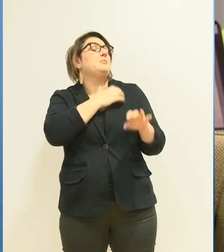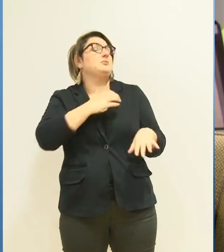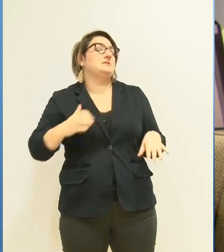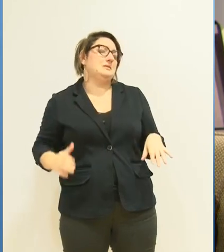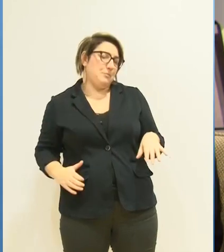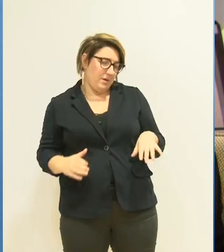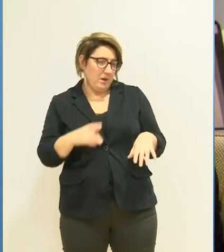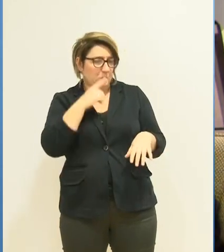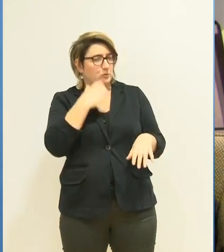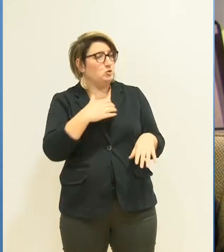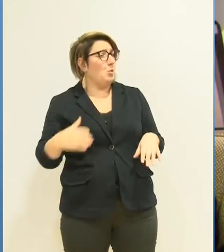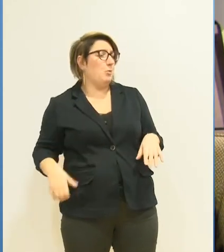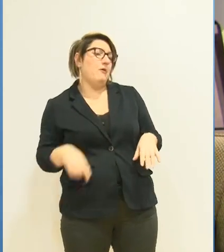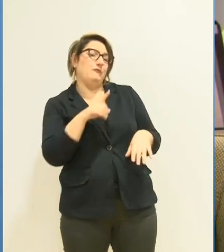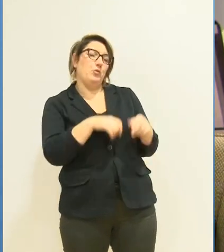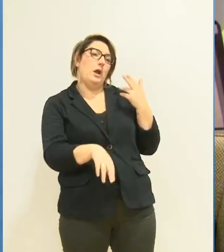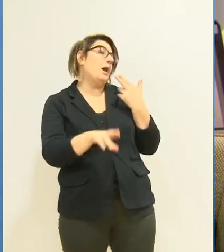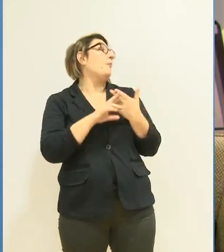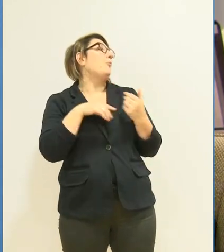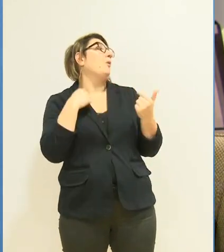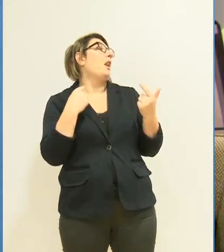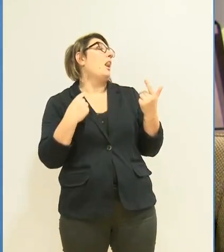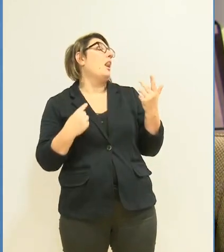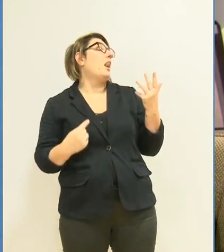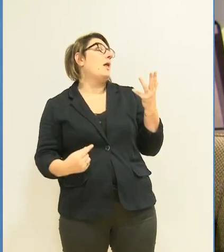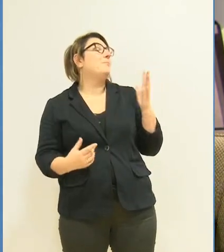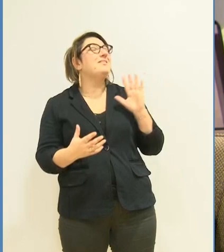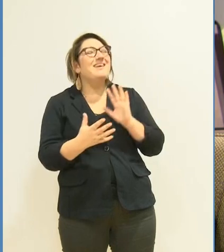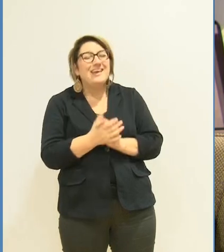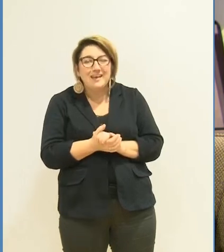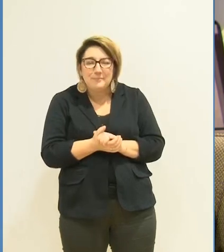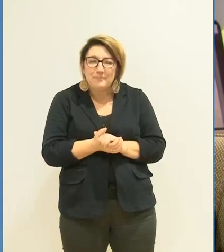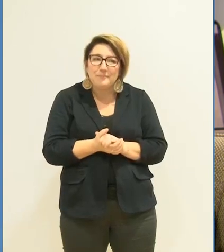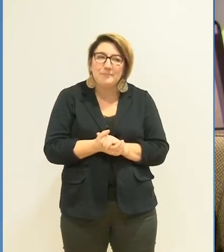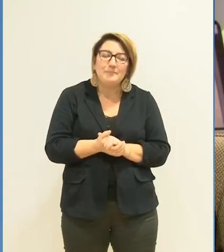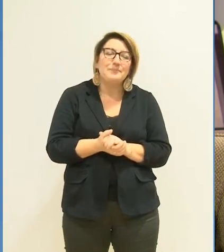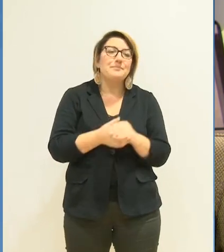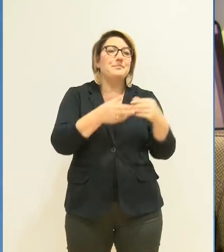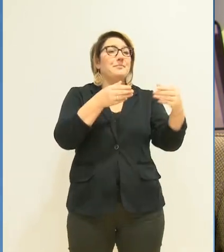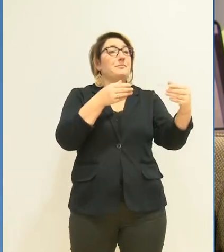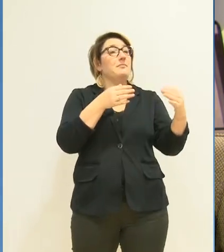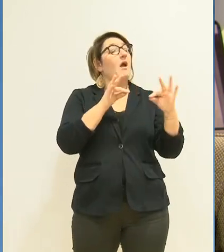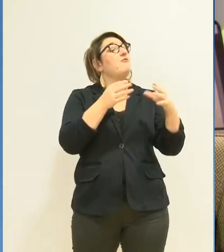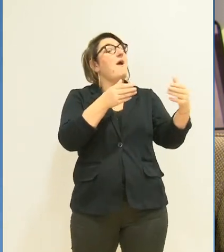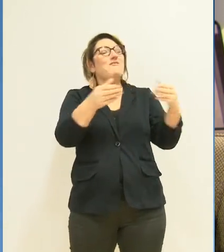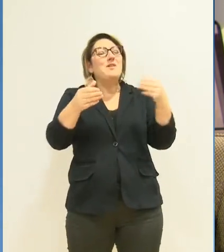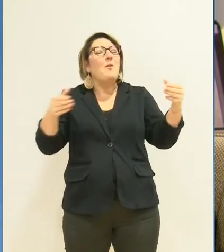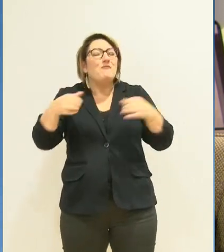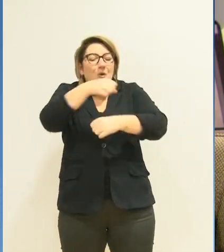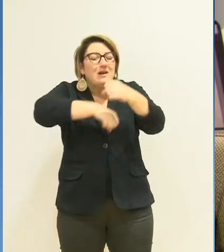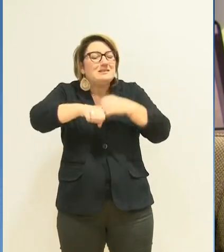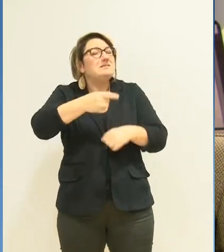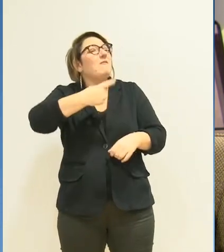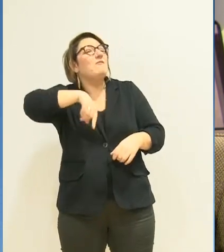monsieur le maire et de tout ce qui se fait à la vineuse et que nous ignorions donc